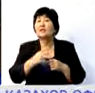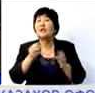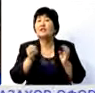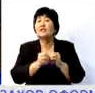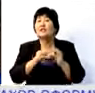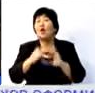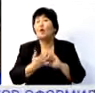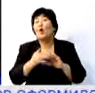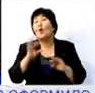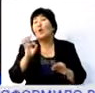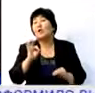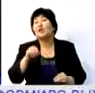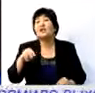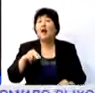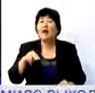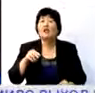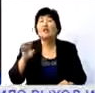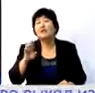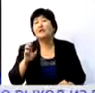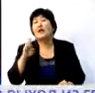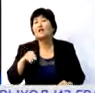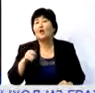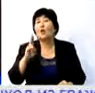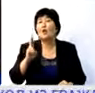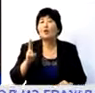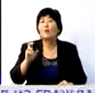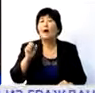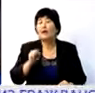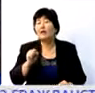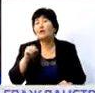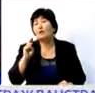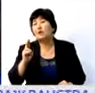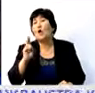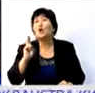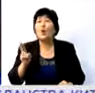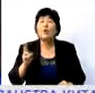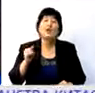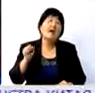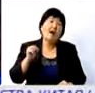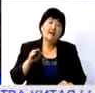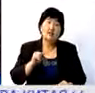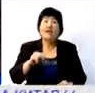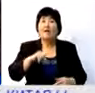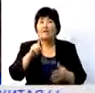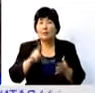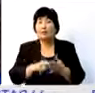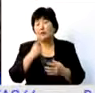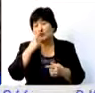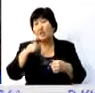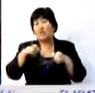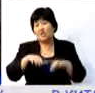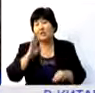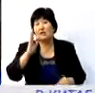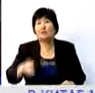аулов. Уркиндеу, Бірлік, Лахала, Адгон, Тасарык, Кожабақы, Араты, Бузкул, Каукей, Ажар. Вопрос на стадии решения.